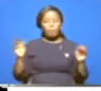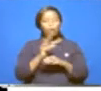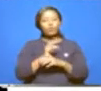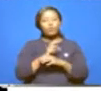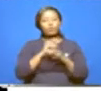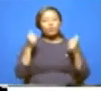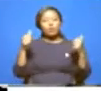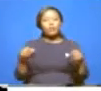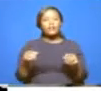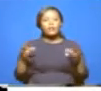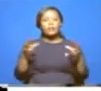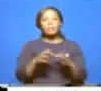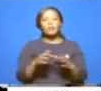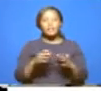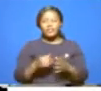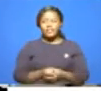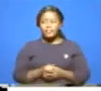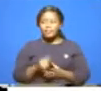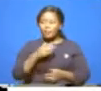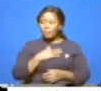cha kisiasa. Naomba